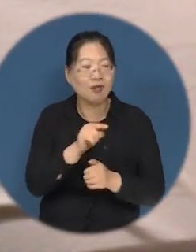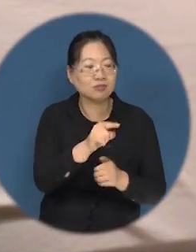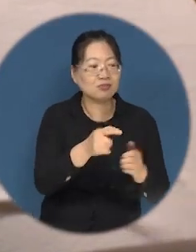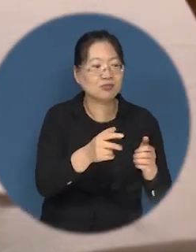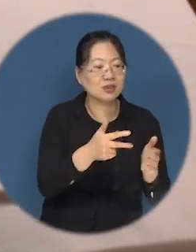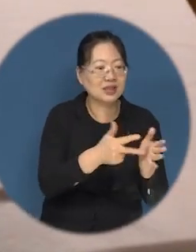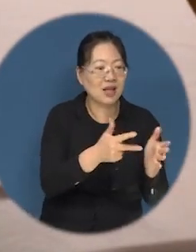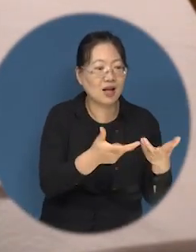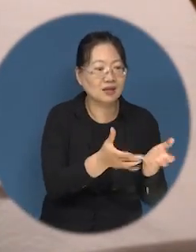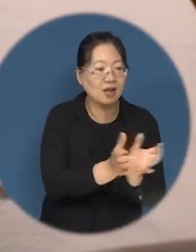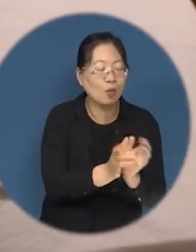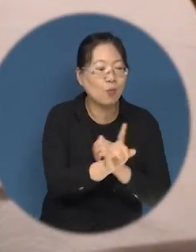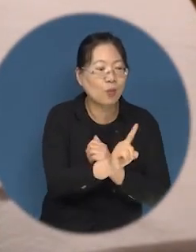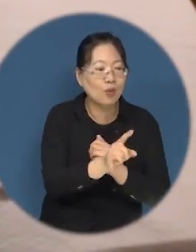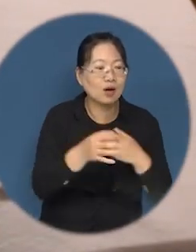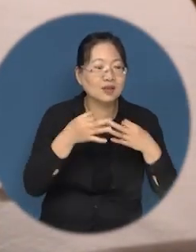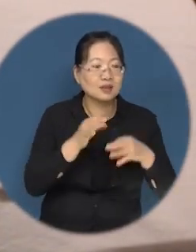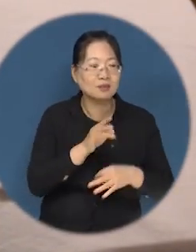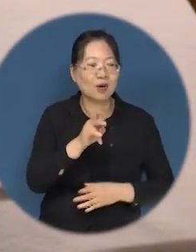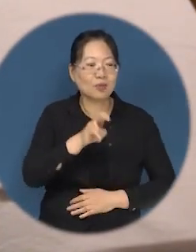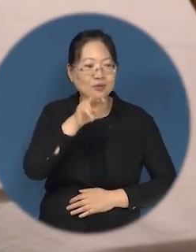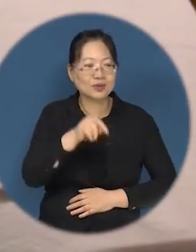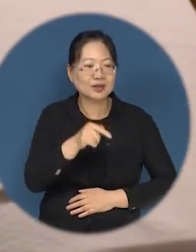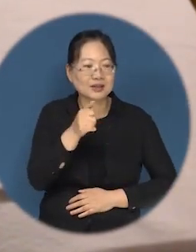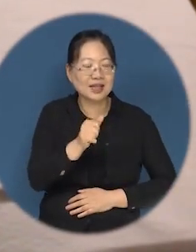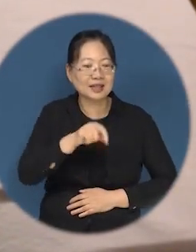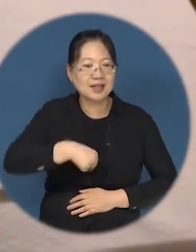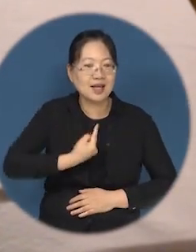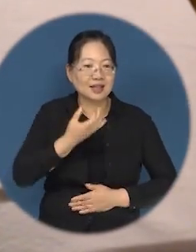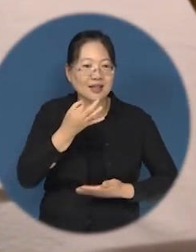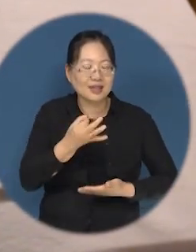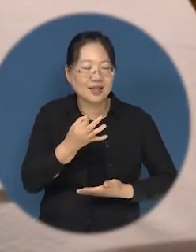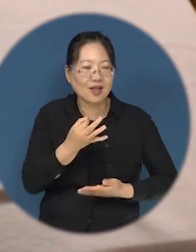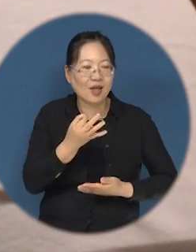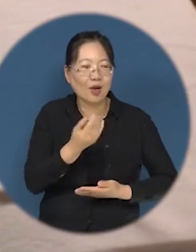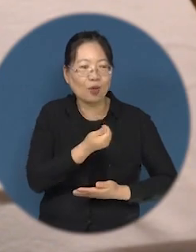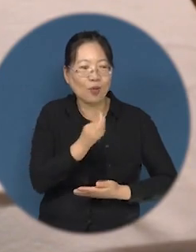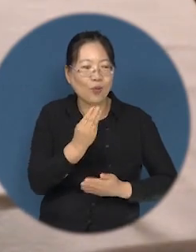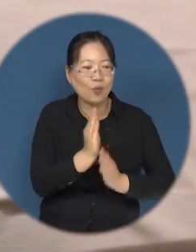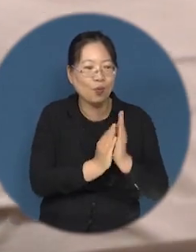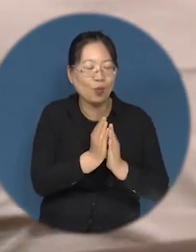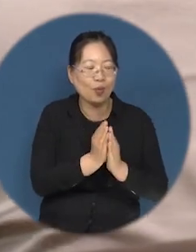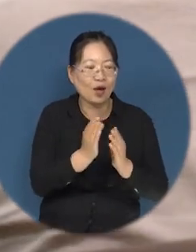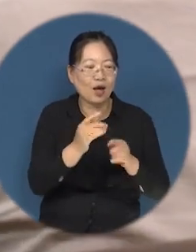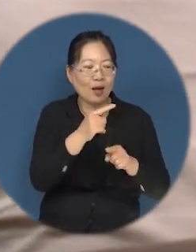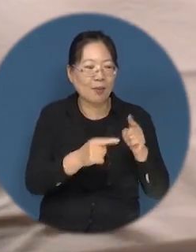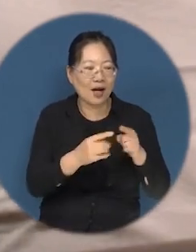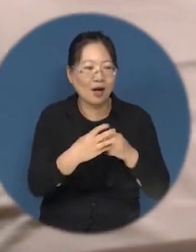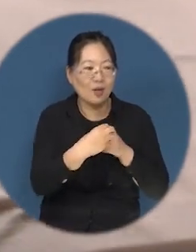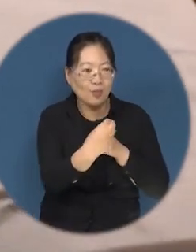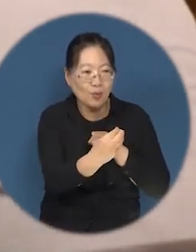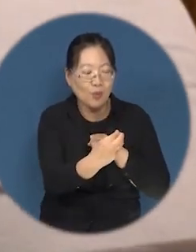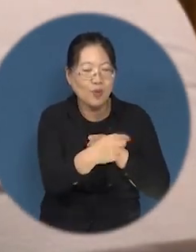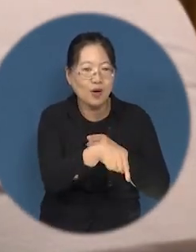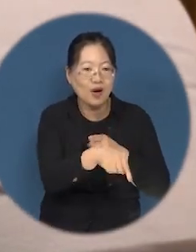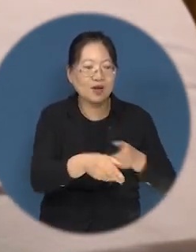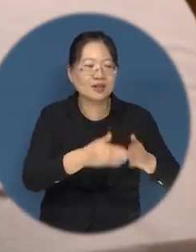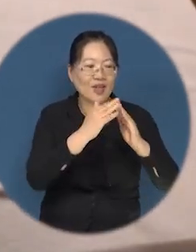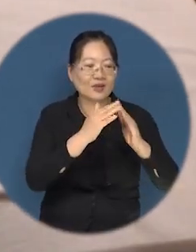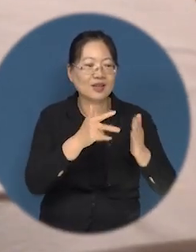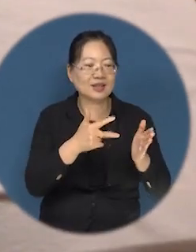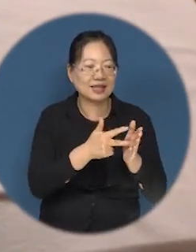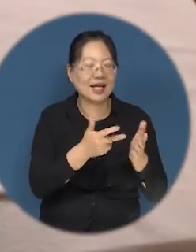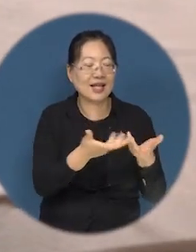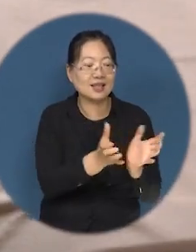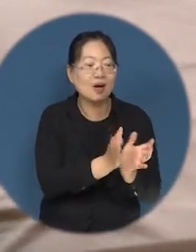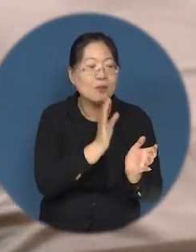그게 김범수 의장이 예, 자기 예. 재산 몇 조를 예, 반을 이제 줄 테니까 내놓겠다 해서 좋은, 만든 좋은, 재단 아닙니까? 예,